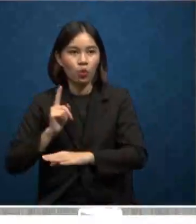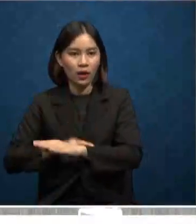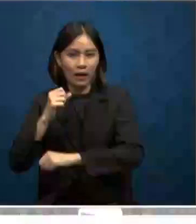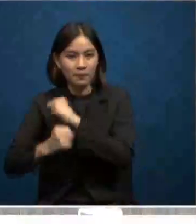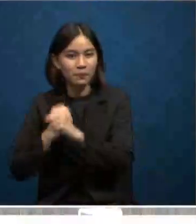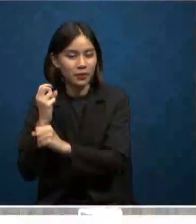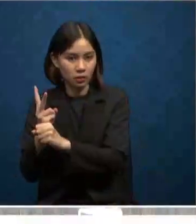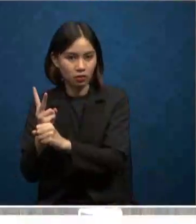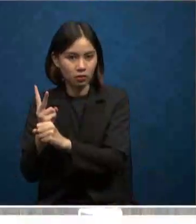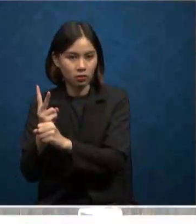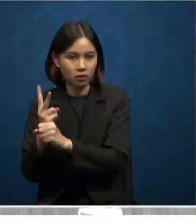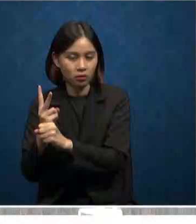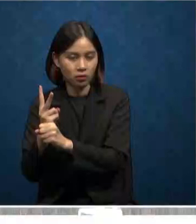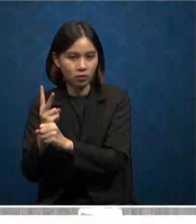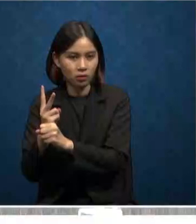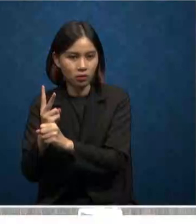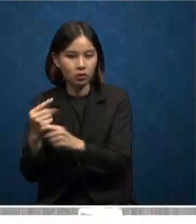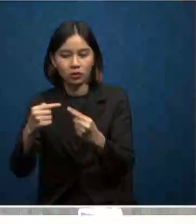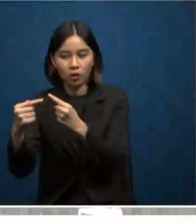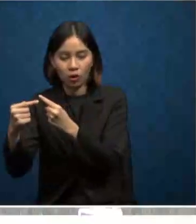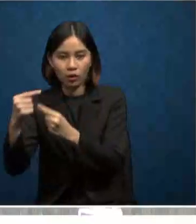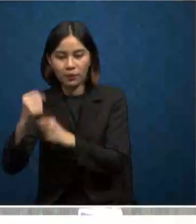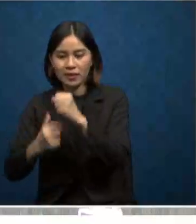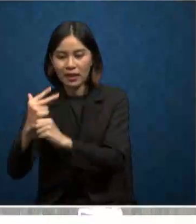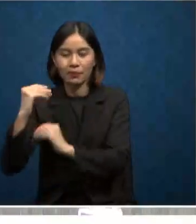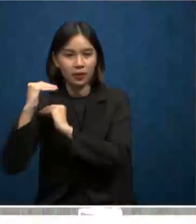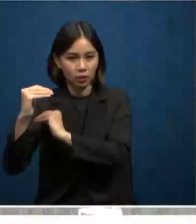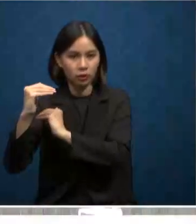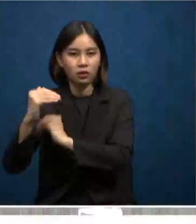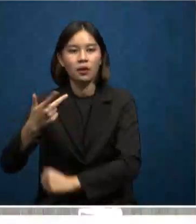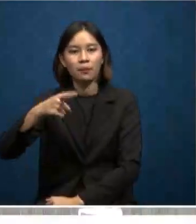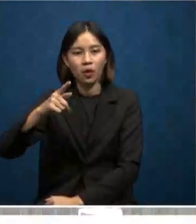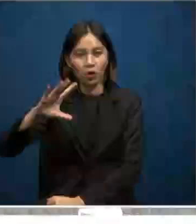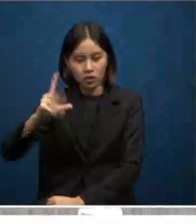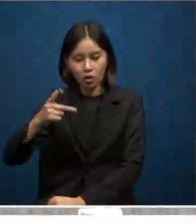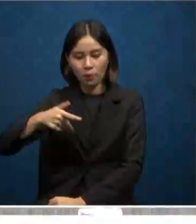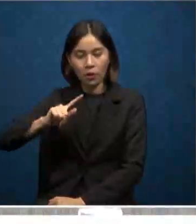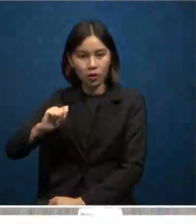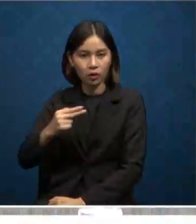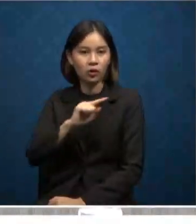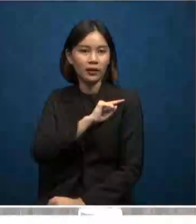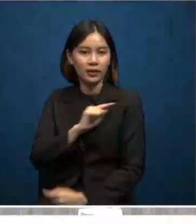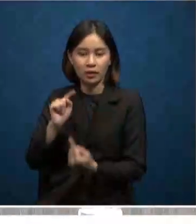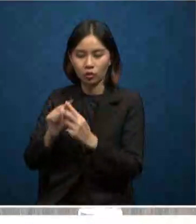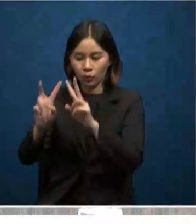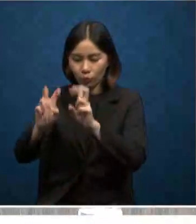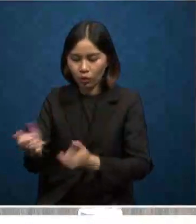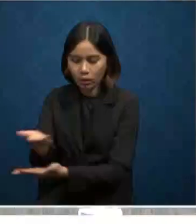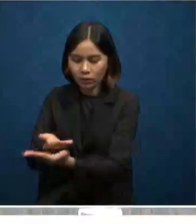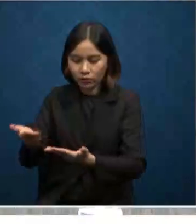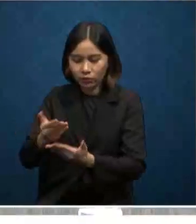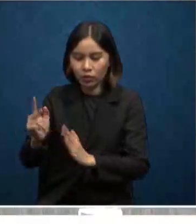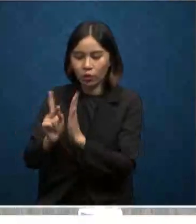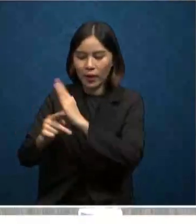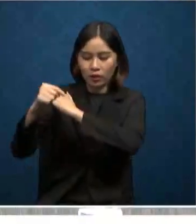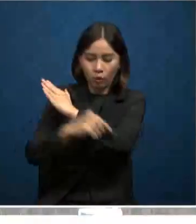2ปีต่ออีก1ครั้งไม่เกิน3ปีคือระยะเวลาที่ปปช.หรือปปท.เนี่ยมีหน้าที่ไปไต่สวนคดีทุจริตต่าง